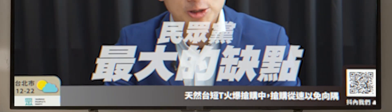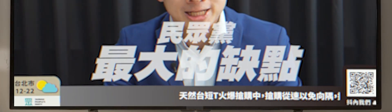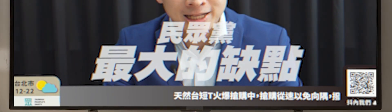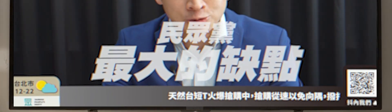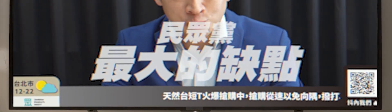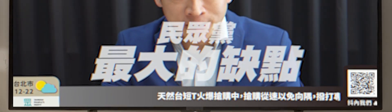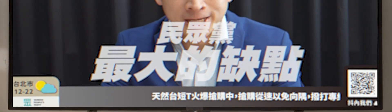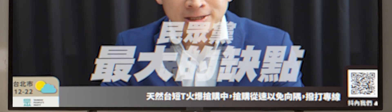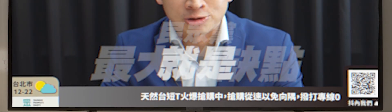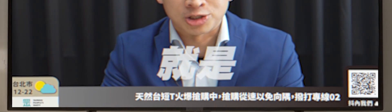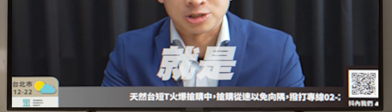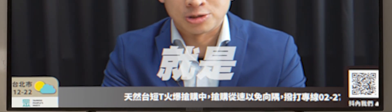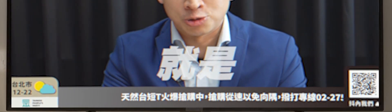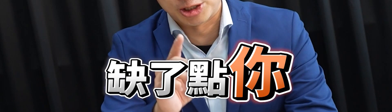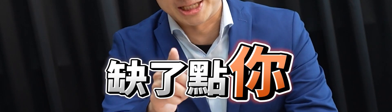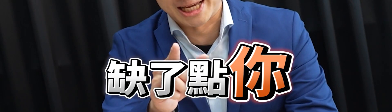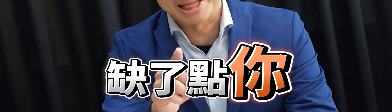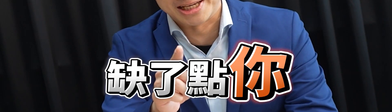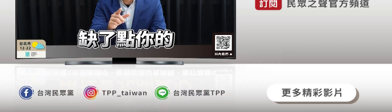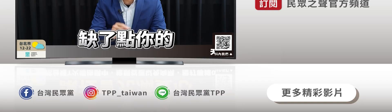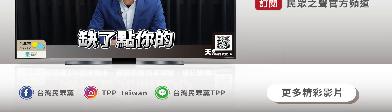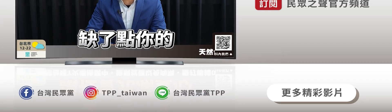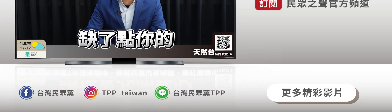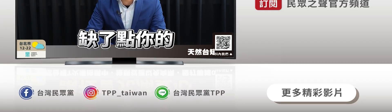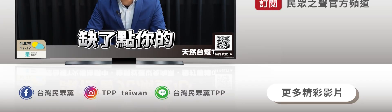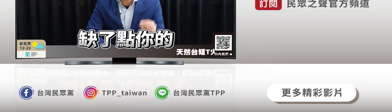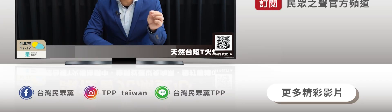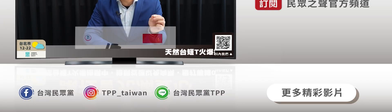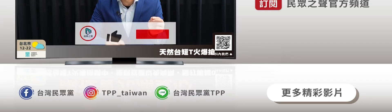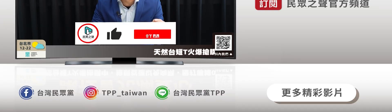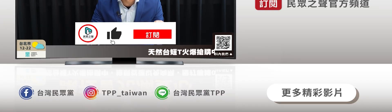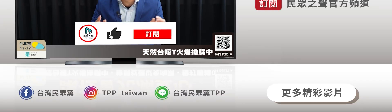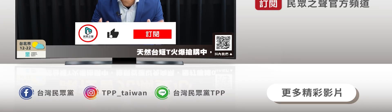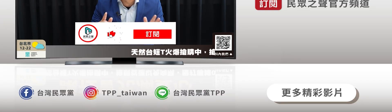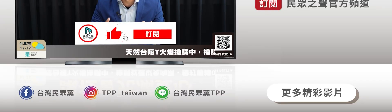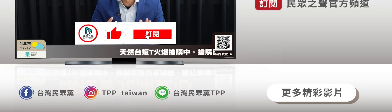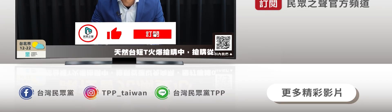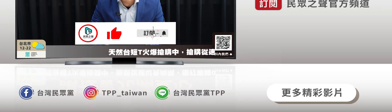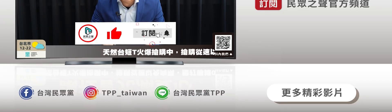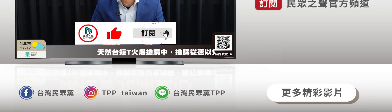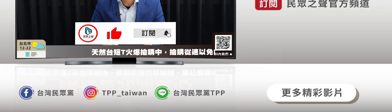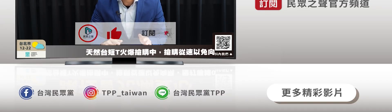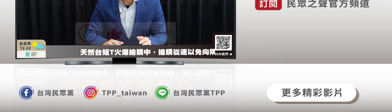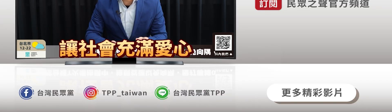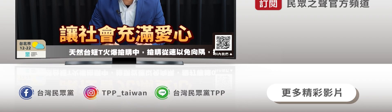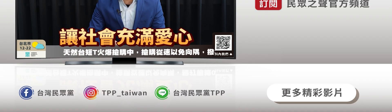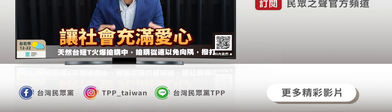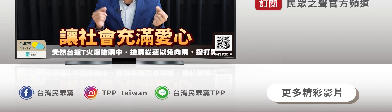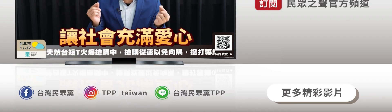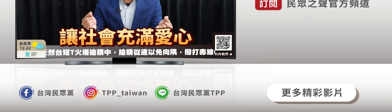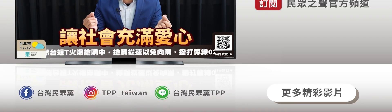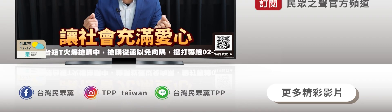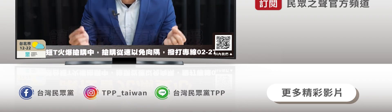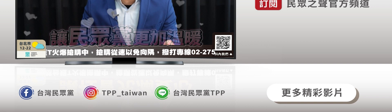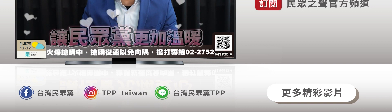众们最大的缺点就是缺了点你，缺了点你的按赞、订阅、开启小铃铛，让社